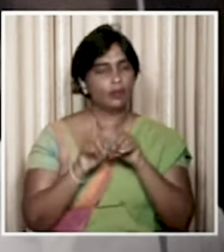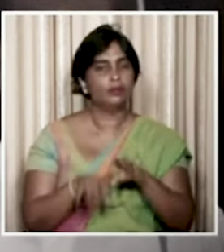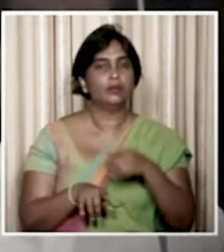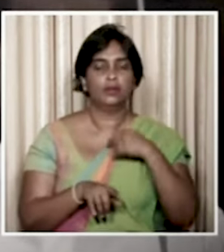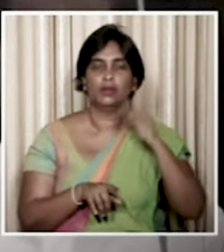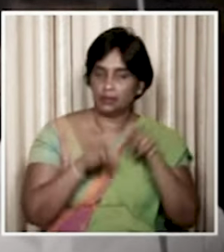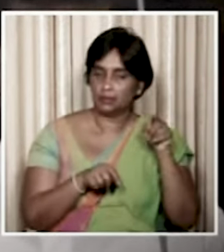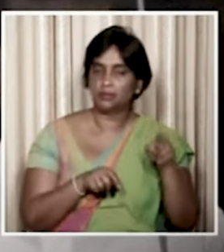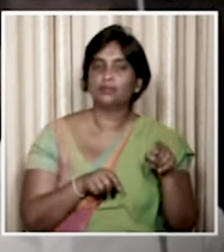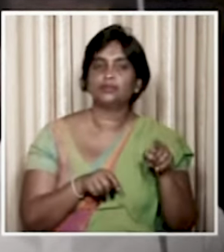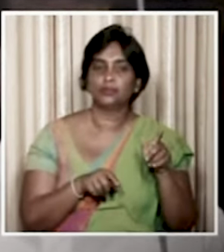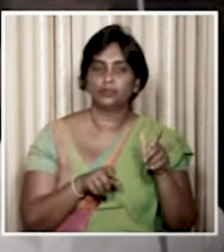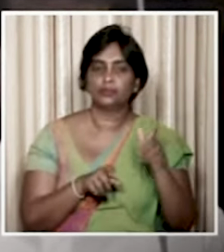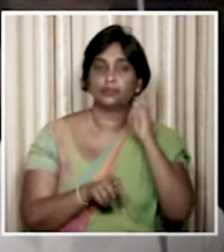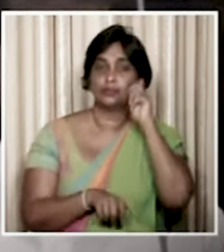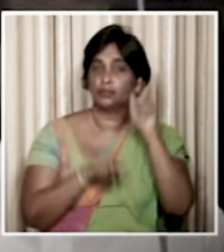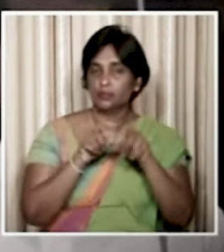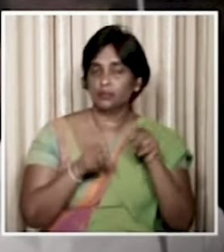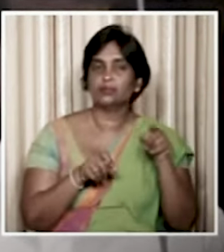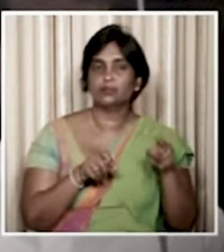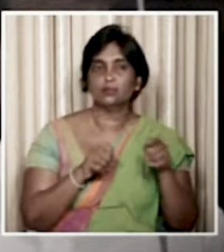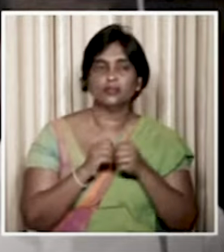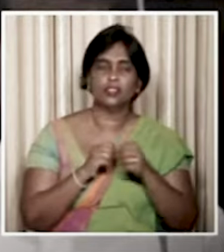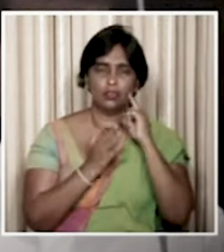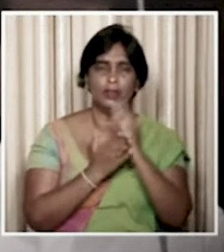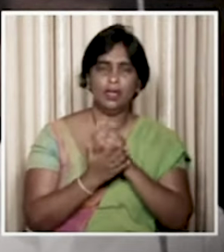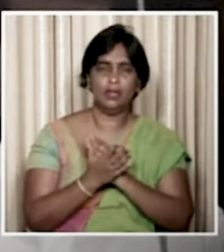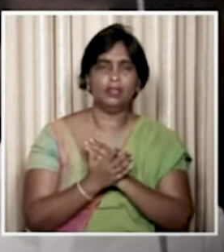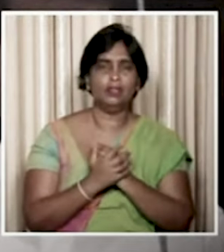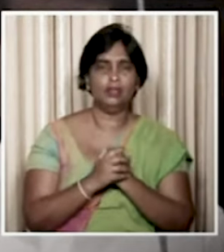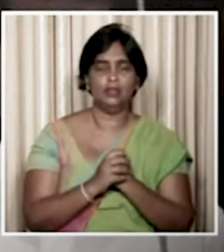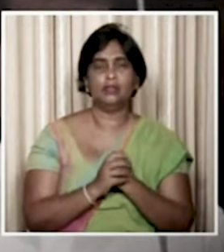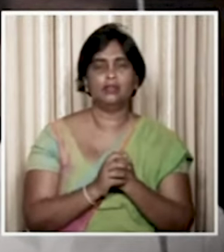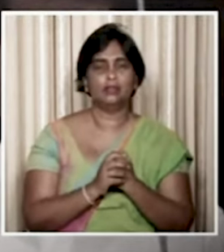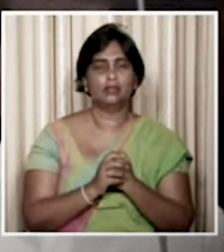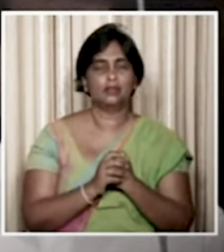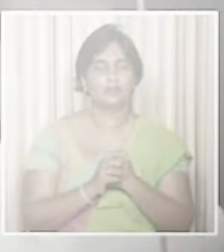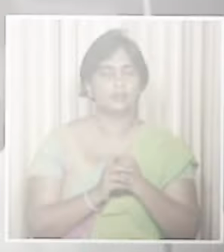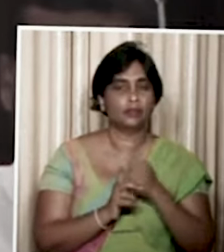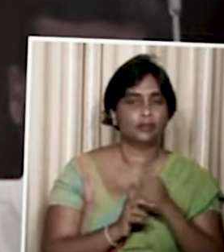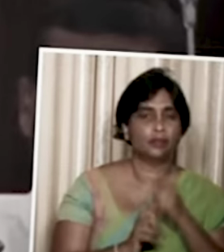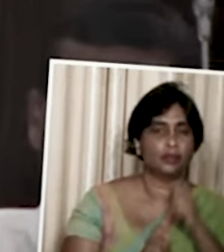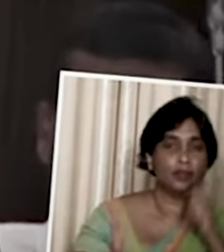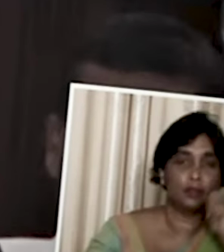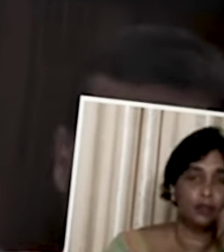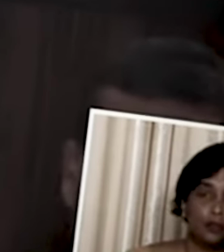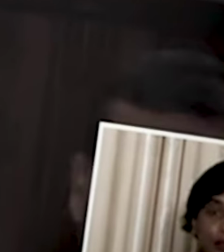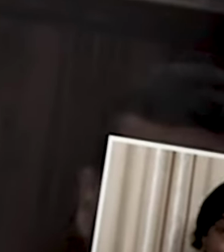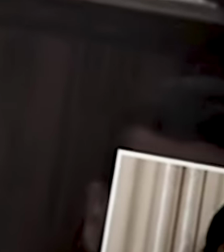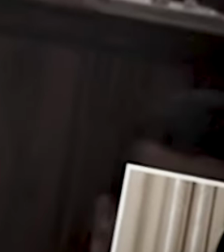மாகாணத்தை குறிவைத்து அவர்களுடைய இனப்பரம்பலை செய்தார்கள். இன்று கிழக்கு மாகாணத்தில்